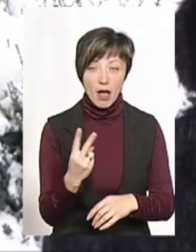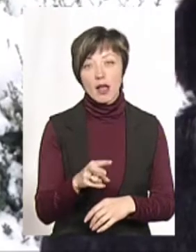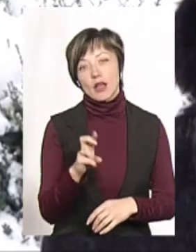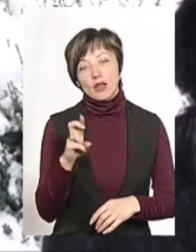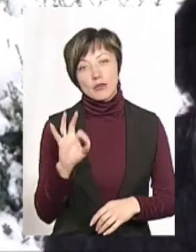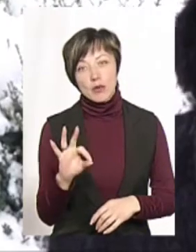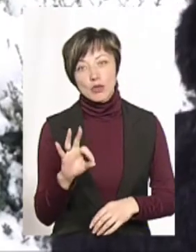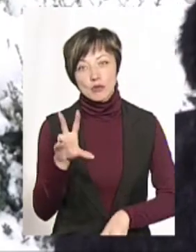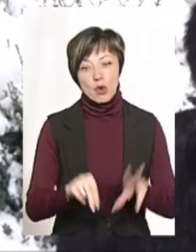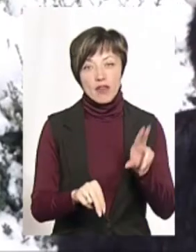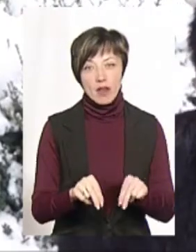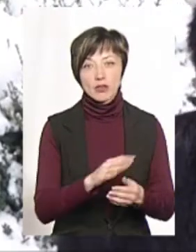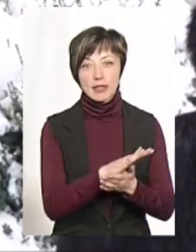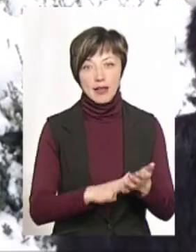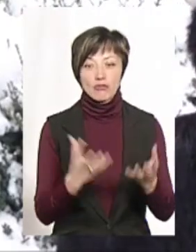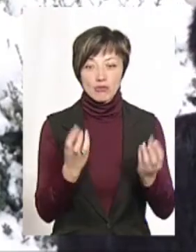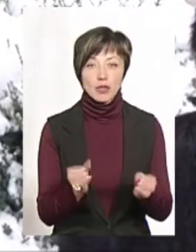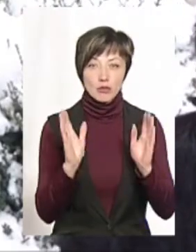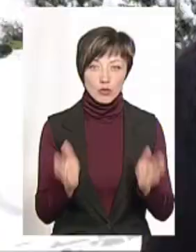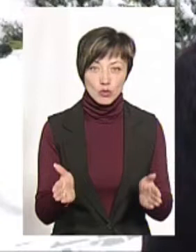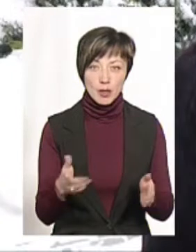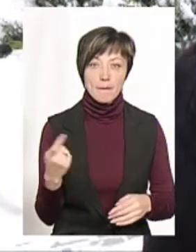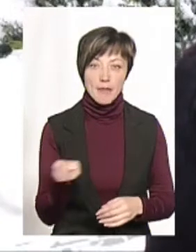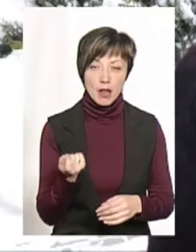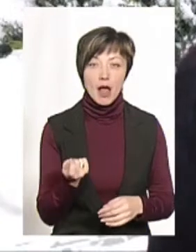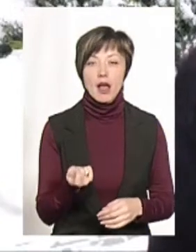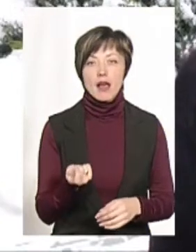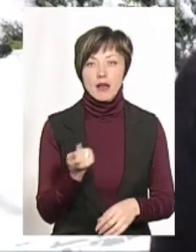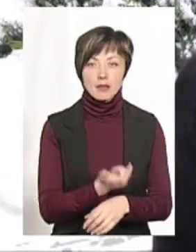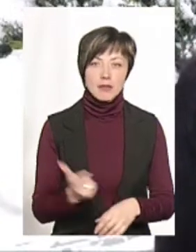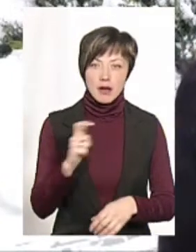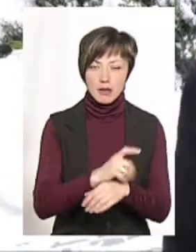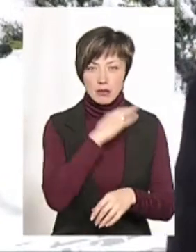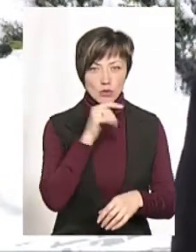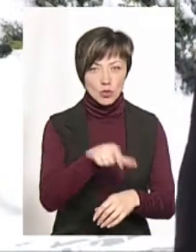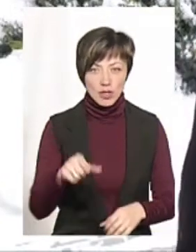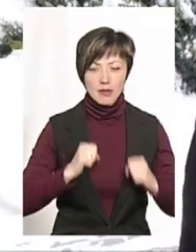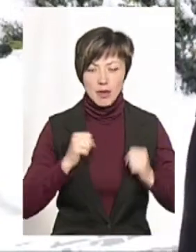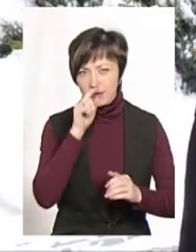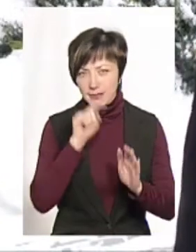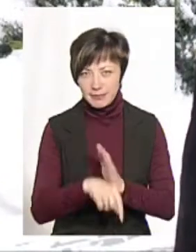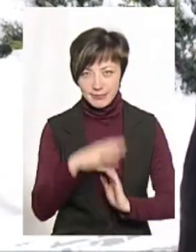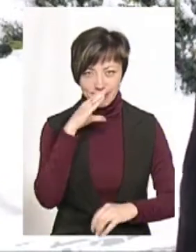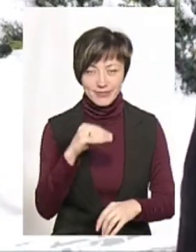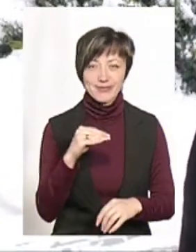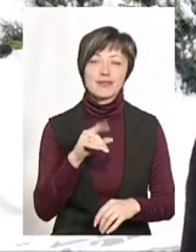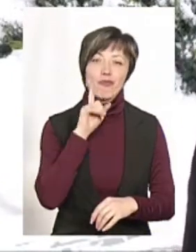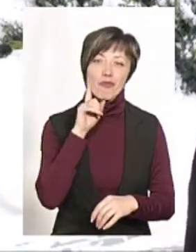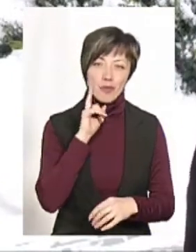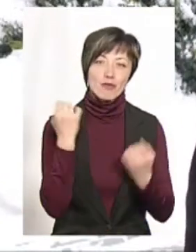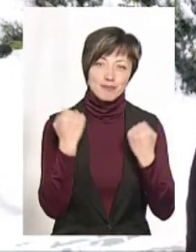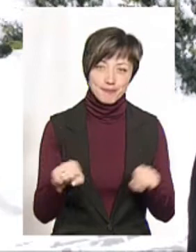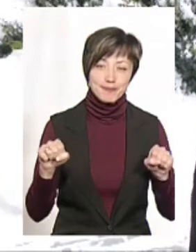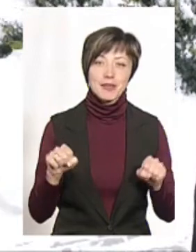що сподівань, що далі щось іще буде мало. Надзвичайна кількість людей, всі намагаються потрапити всередину, молодь